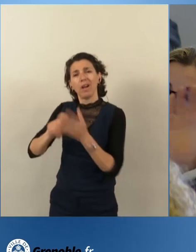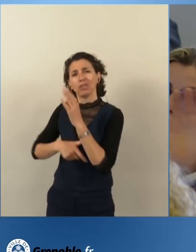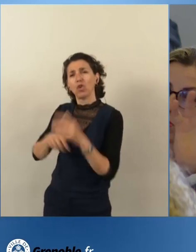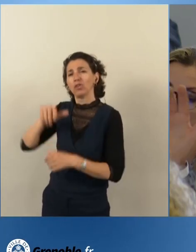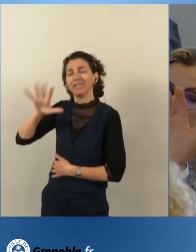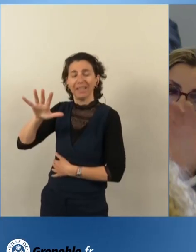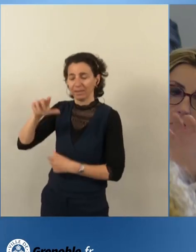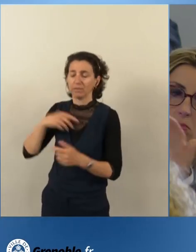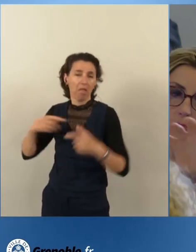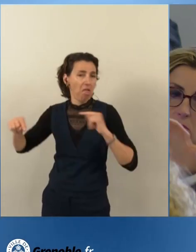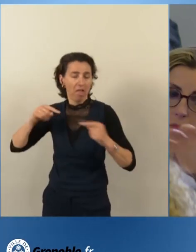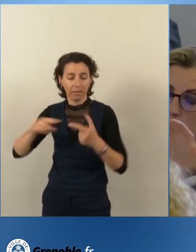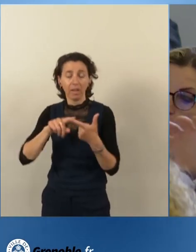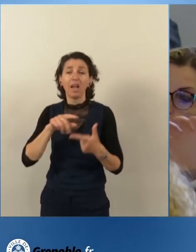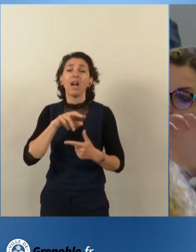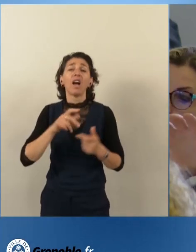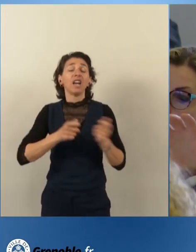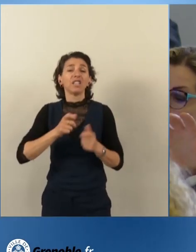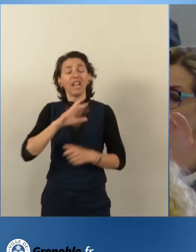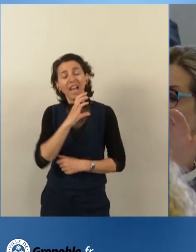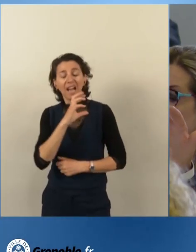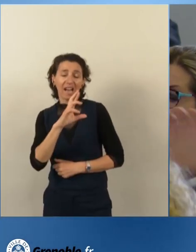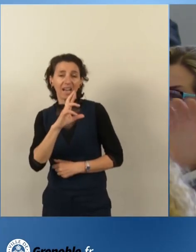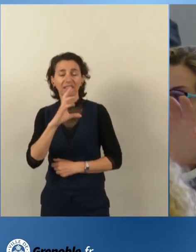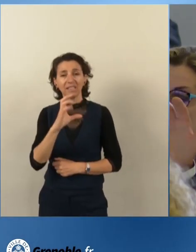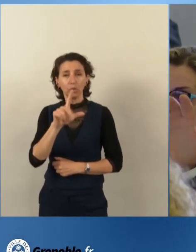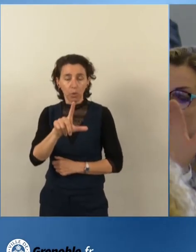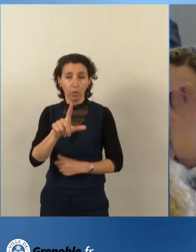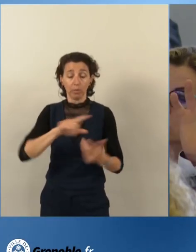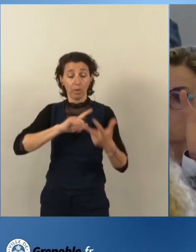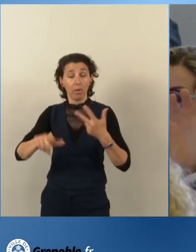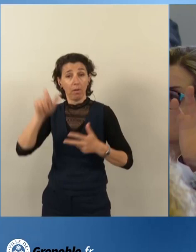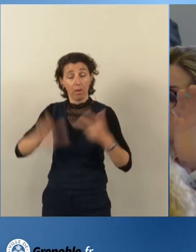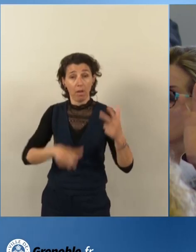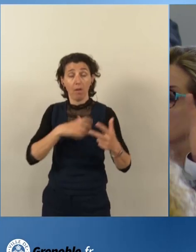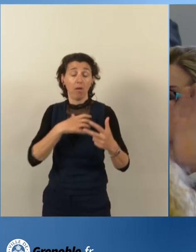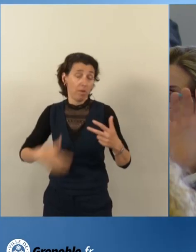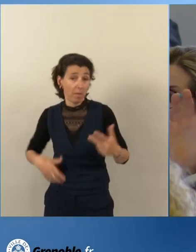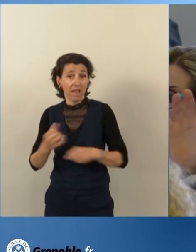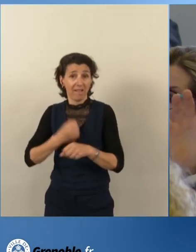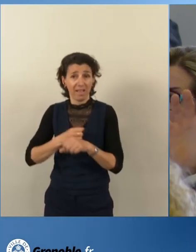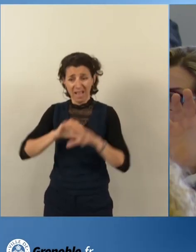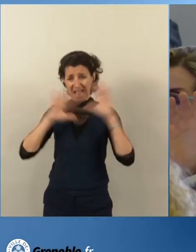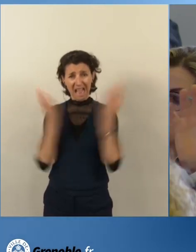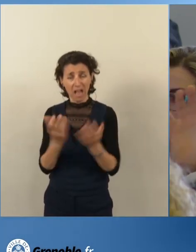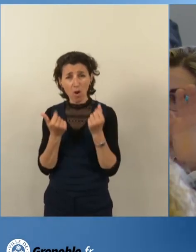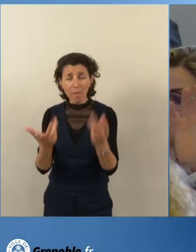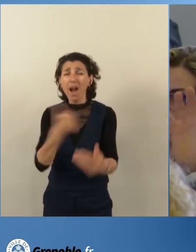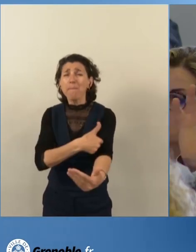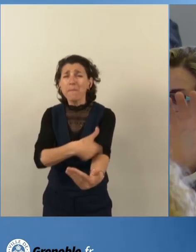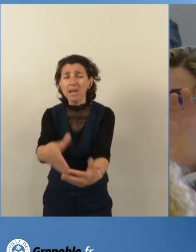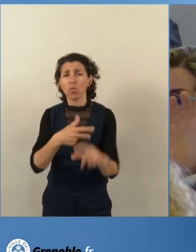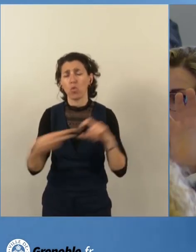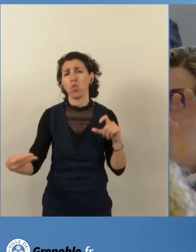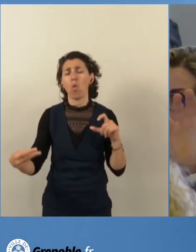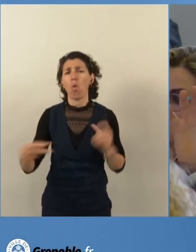la régie RC2 cet employé municipal etc on a de l'ordre de 1 million d'euros un